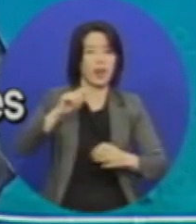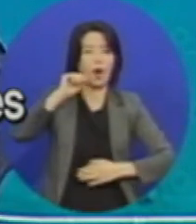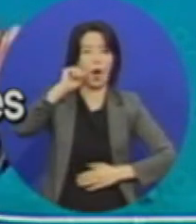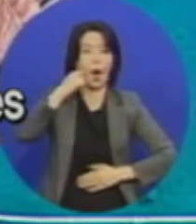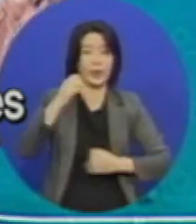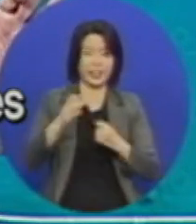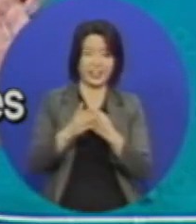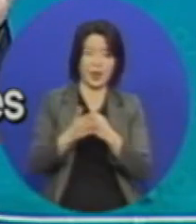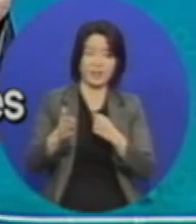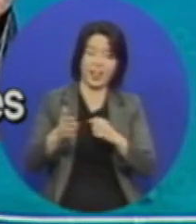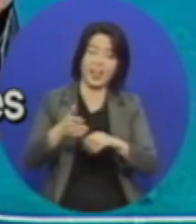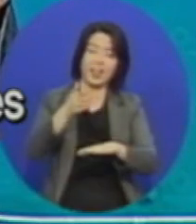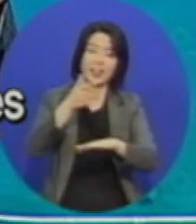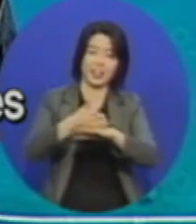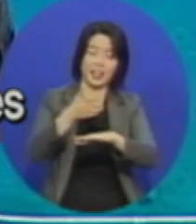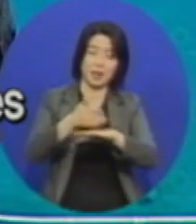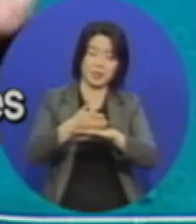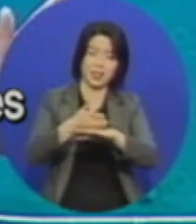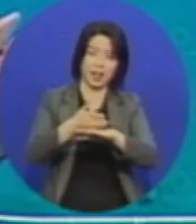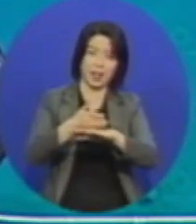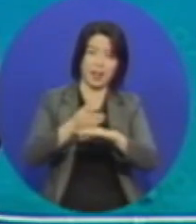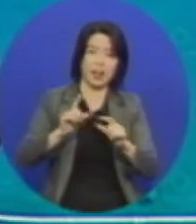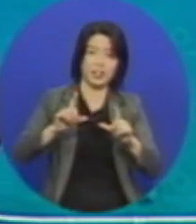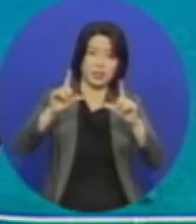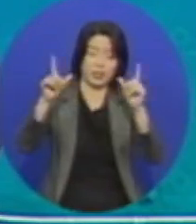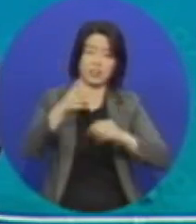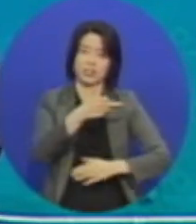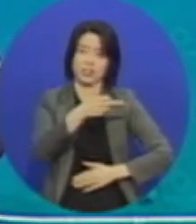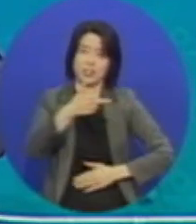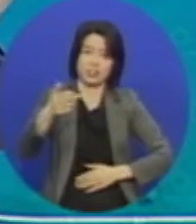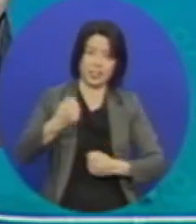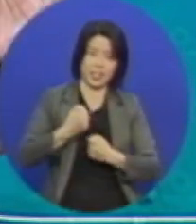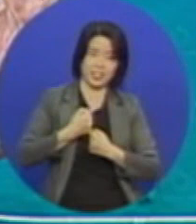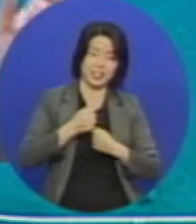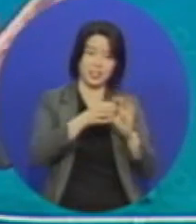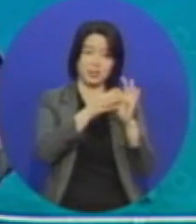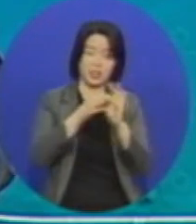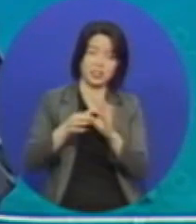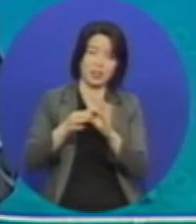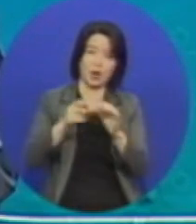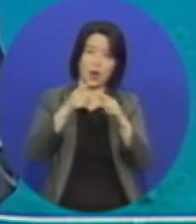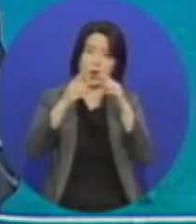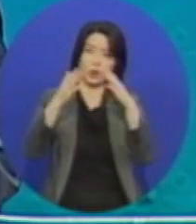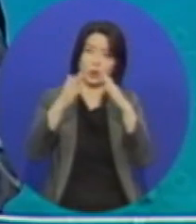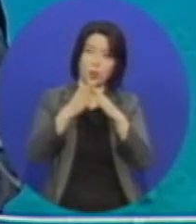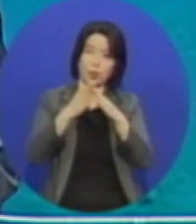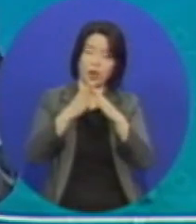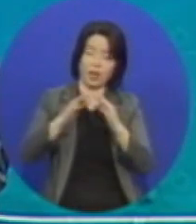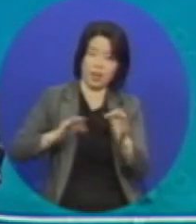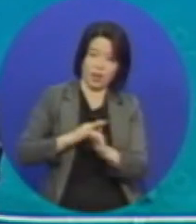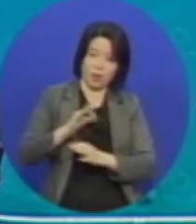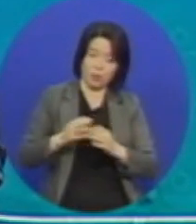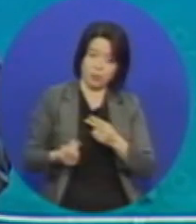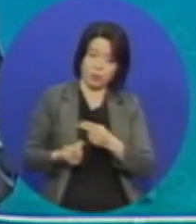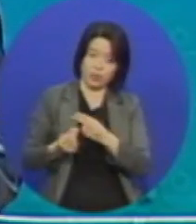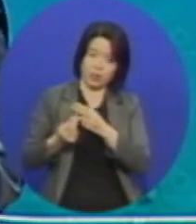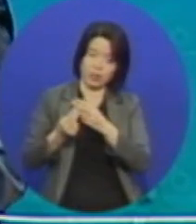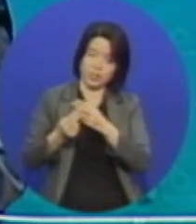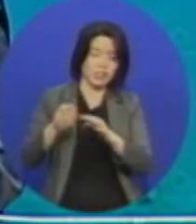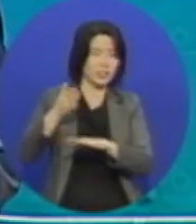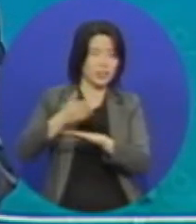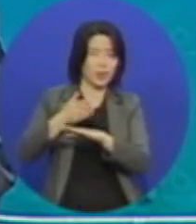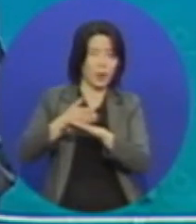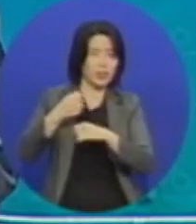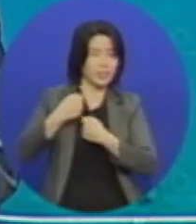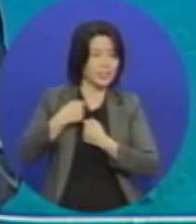그러니까 이렇게 감사절을 아주 크게 지키면서 교회 살림을 보태는 일에 감사제 를 지키는 건가